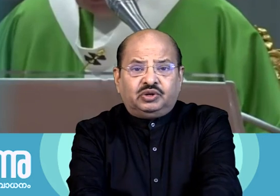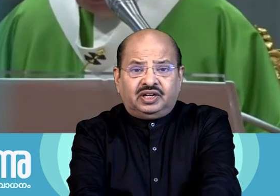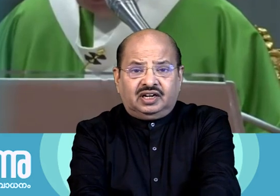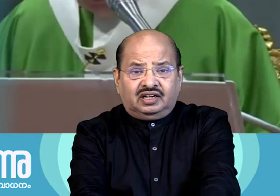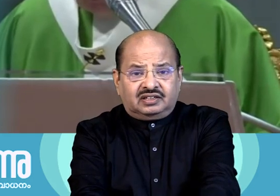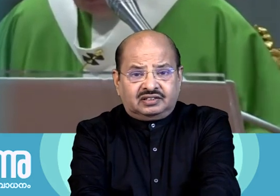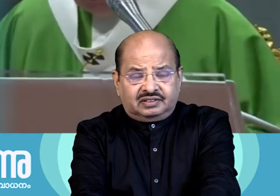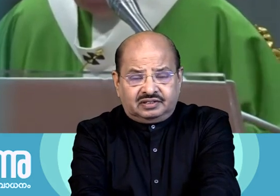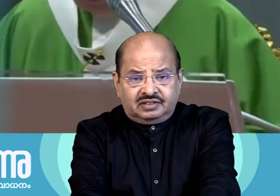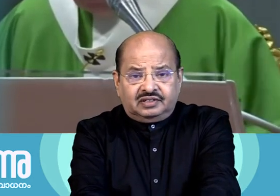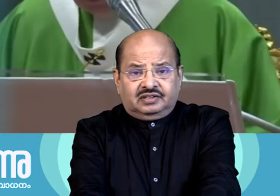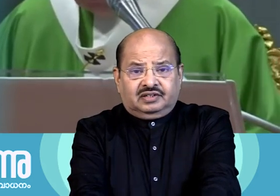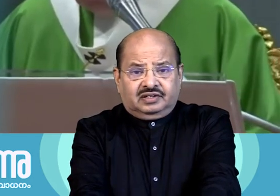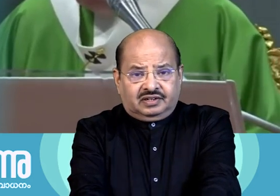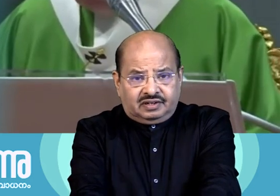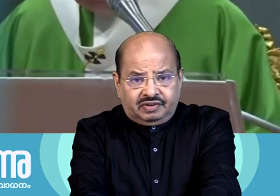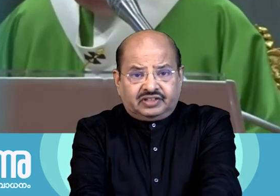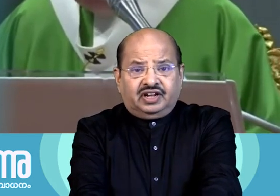ഔദ്യോഗിക